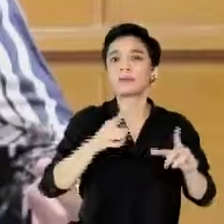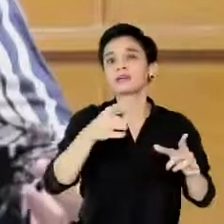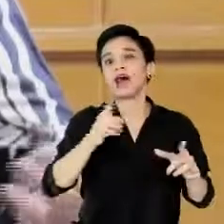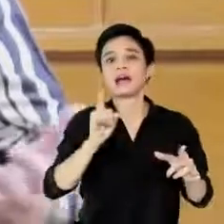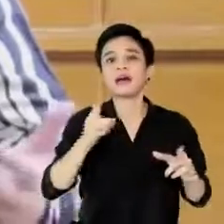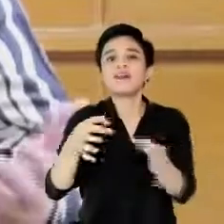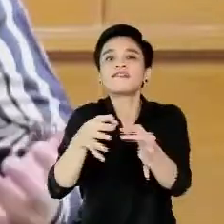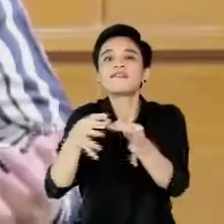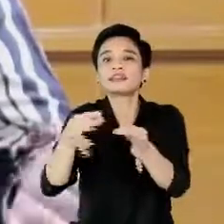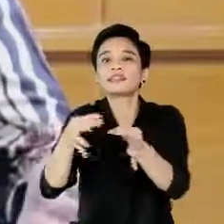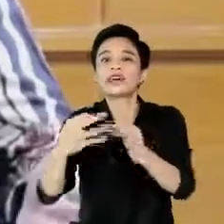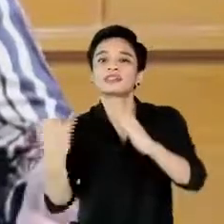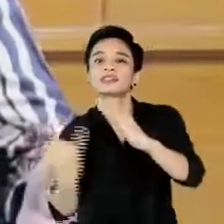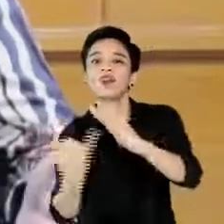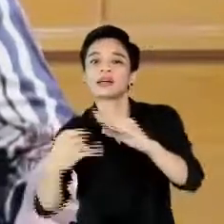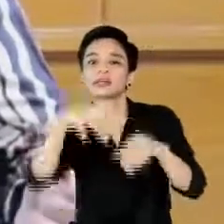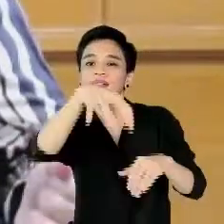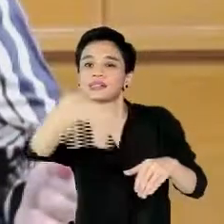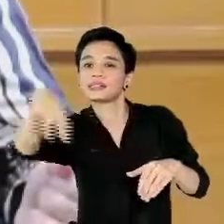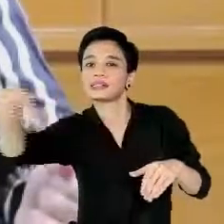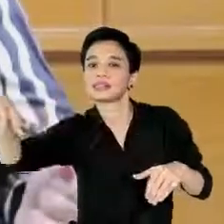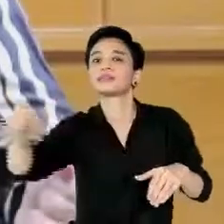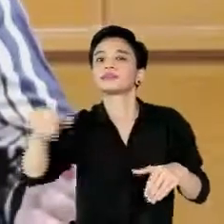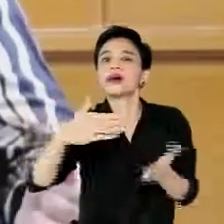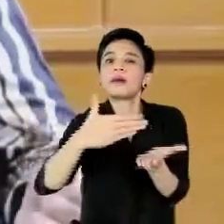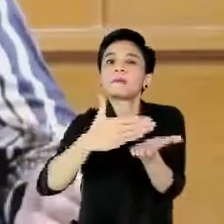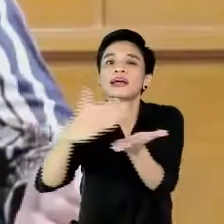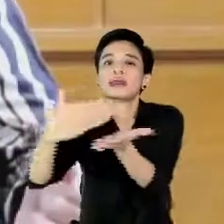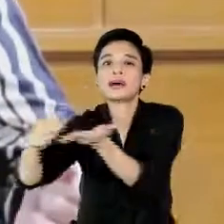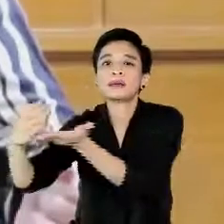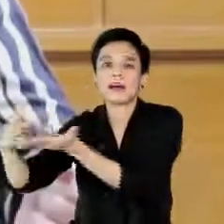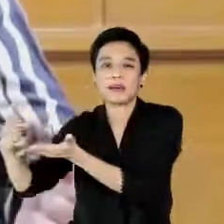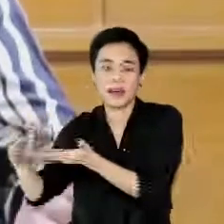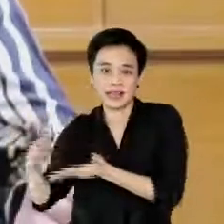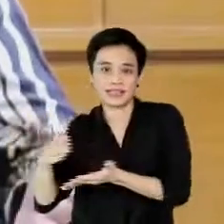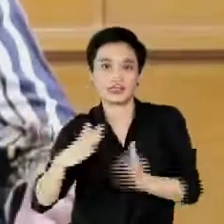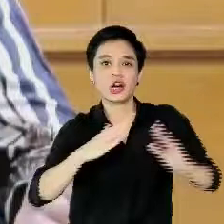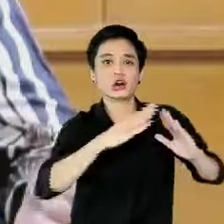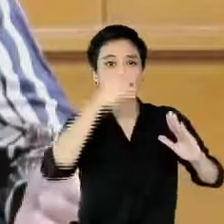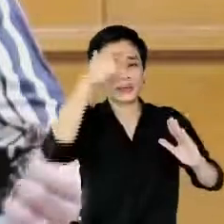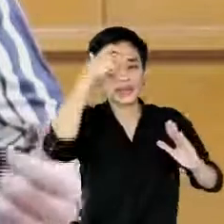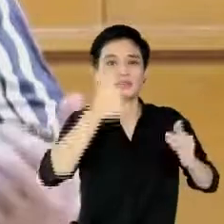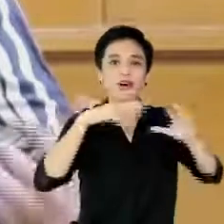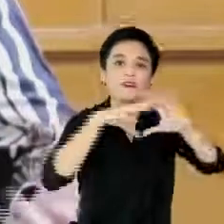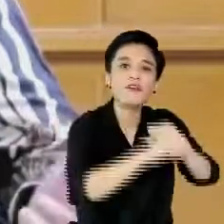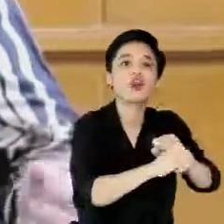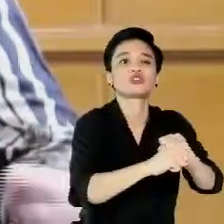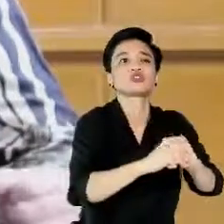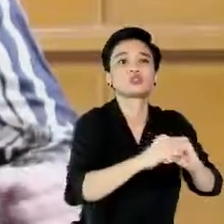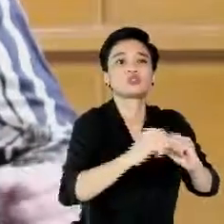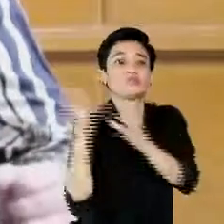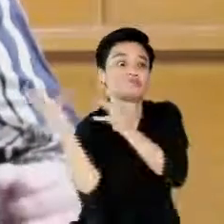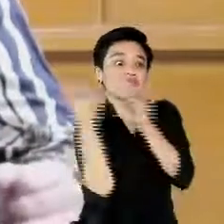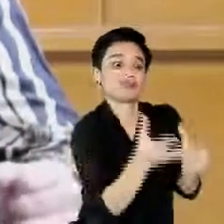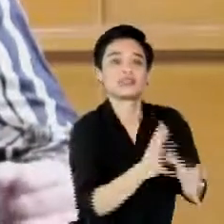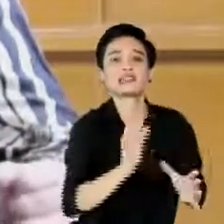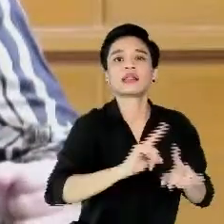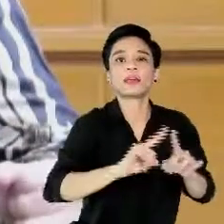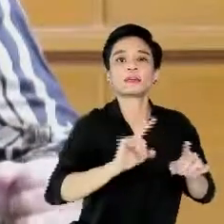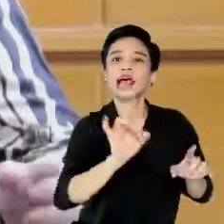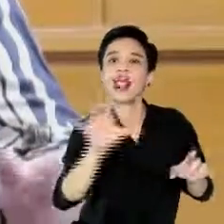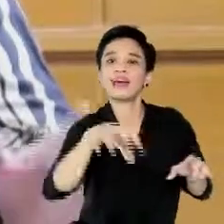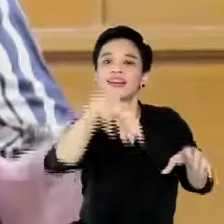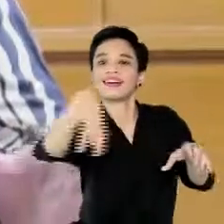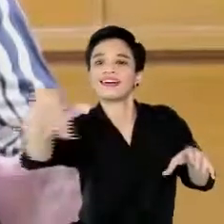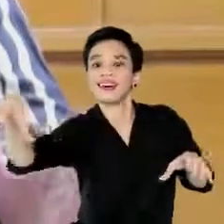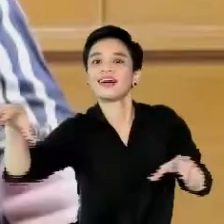isolasi tinggal Rumah Sakit benar-benar melayani yang memang membutuhkan penanganan lebih intensif nah ini yang kita lakukan itulah juga sebabnya upaya